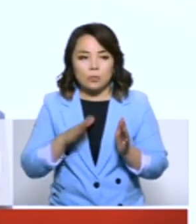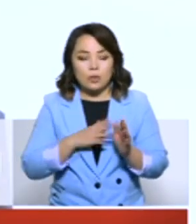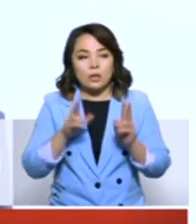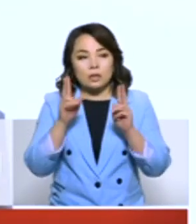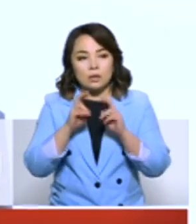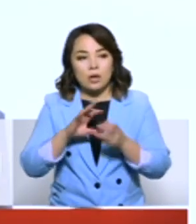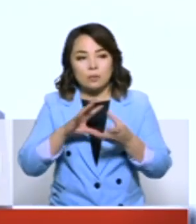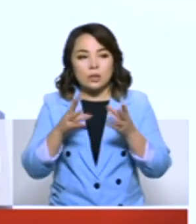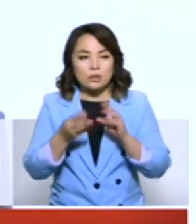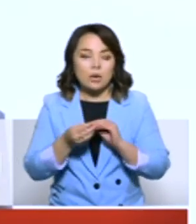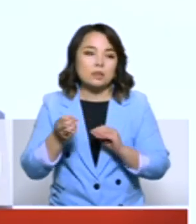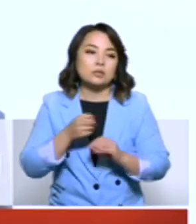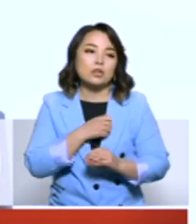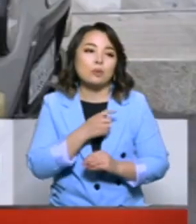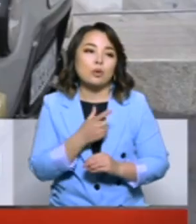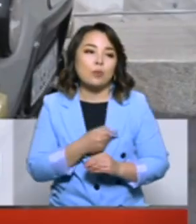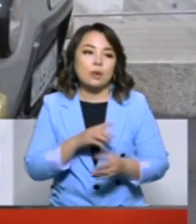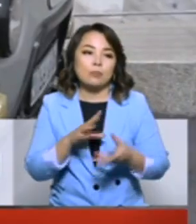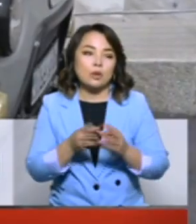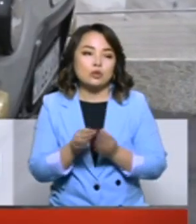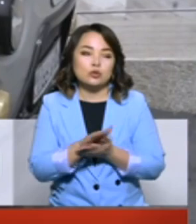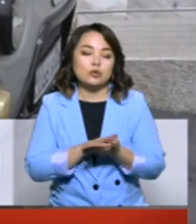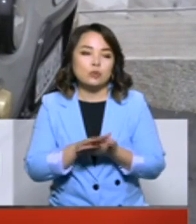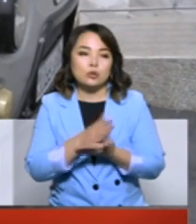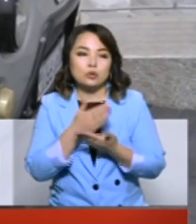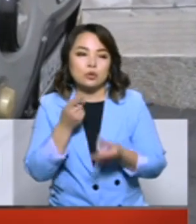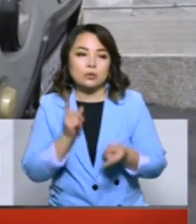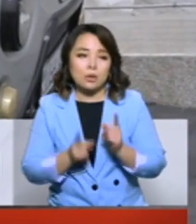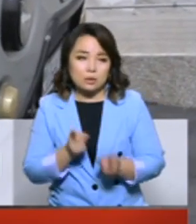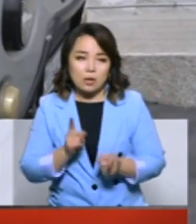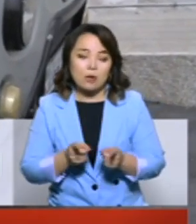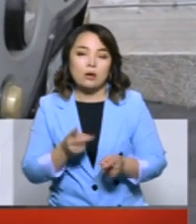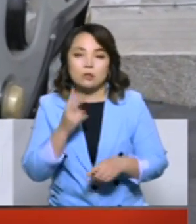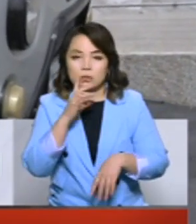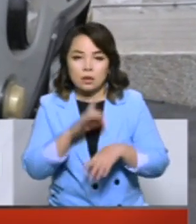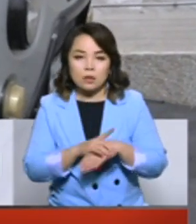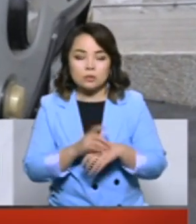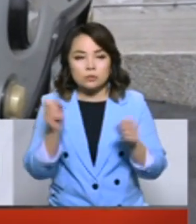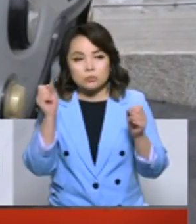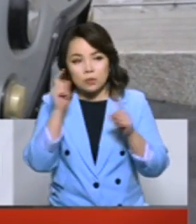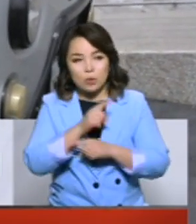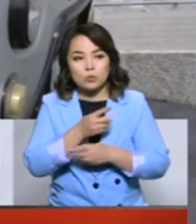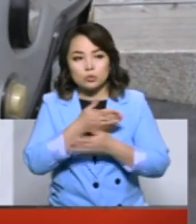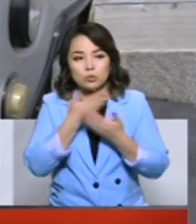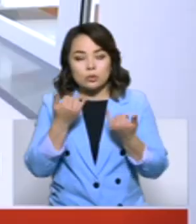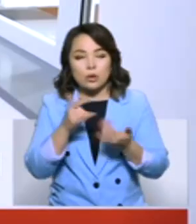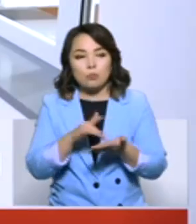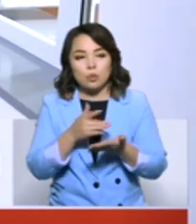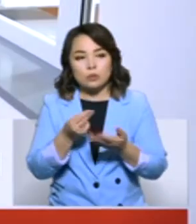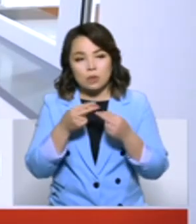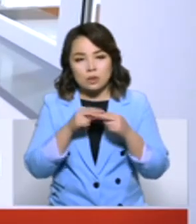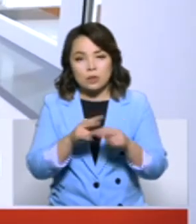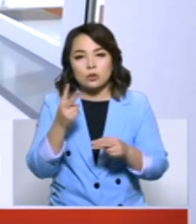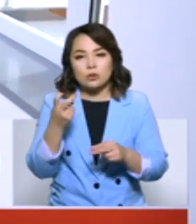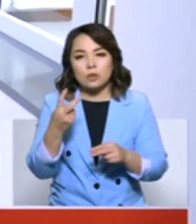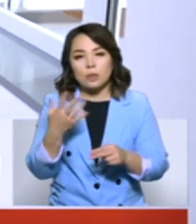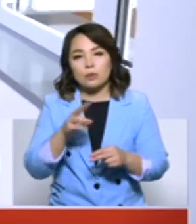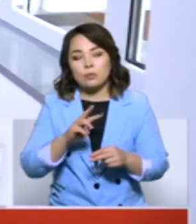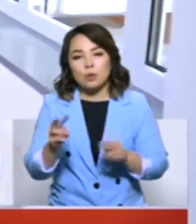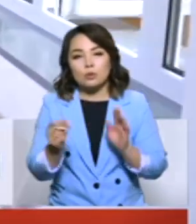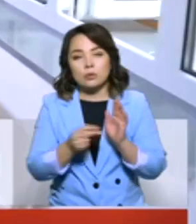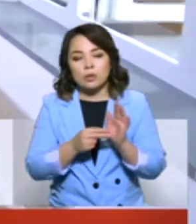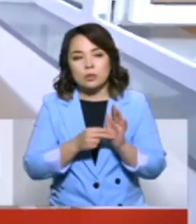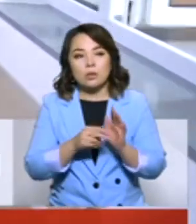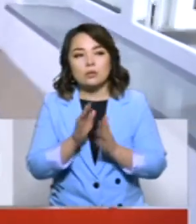Тексеру барысында дипломның түп нұсқасы жоқ болып шықты. Ал сол мекеменің бухгалтері жөндеу жұмыстарына бөлінген 225 миллион